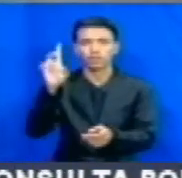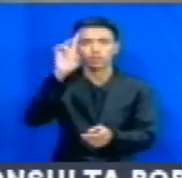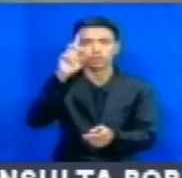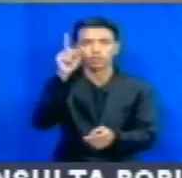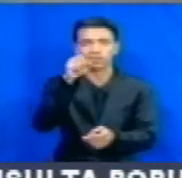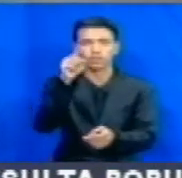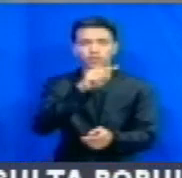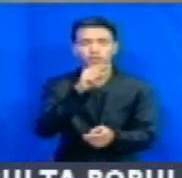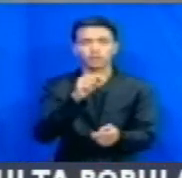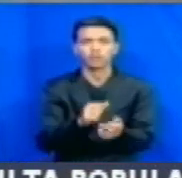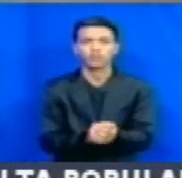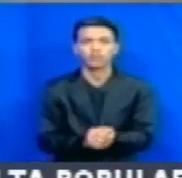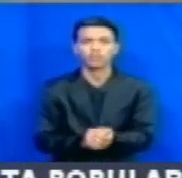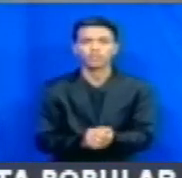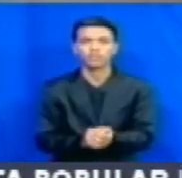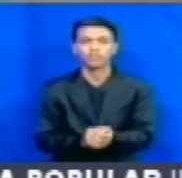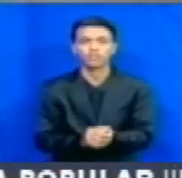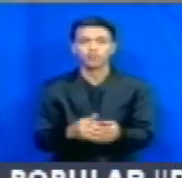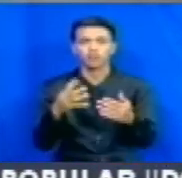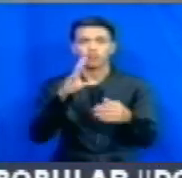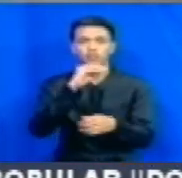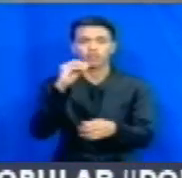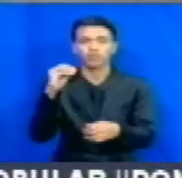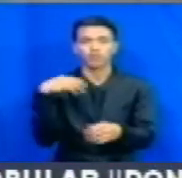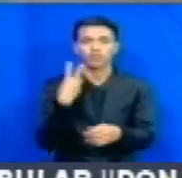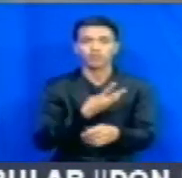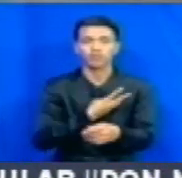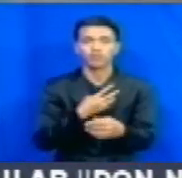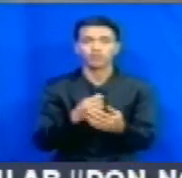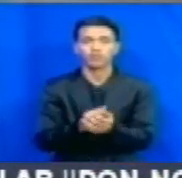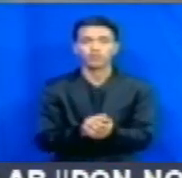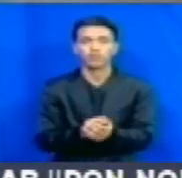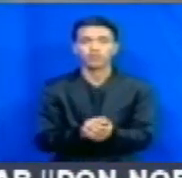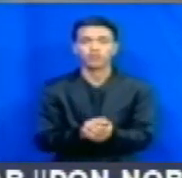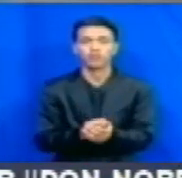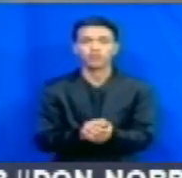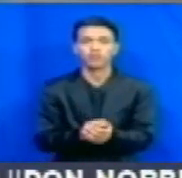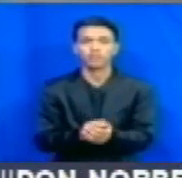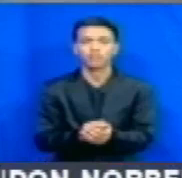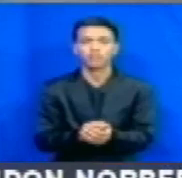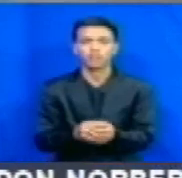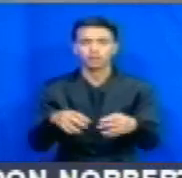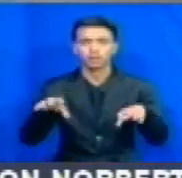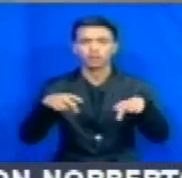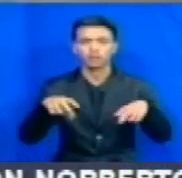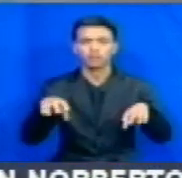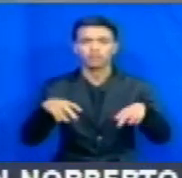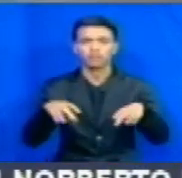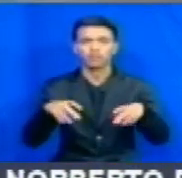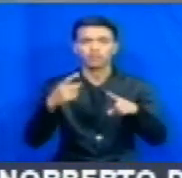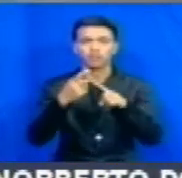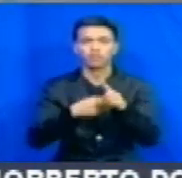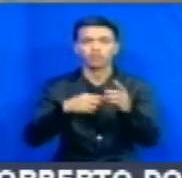27,5%. Iya. Dan target kita nanti ini kan proyek ini sampai